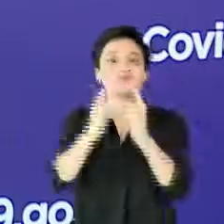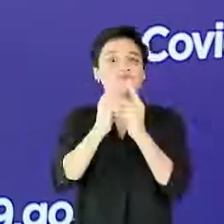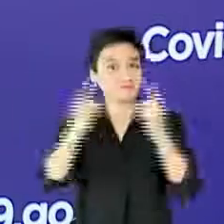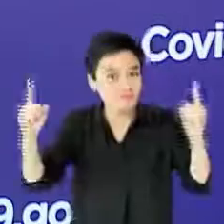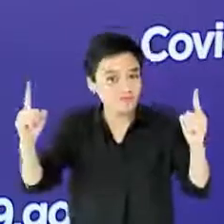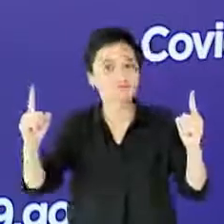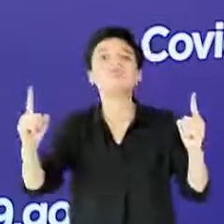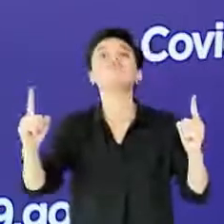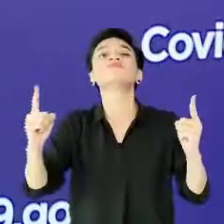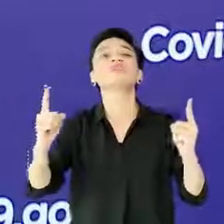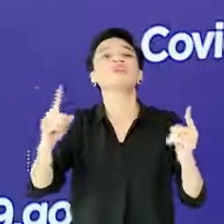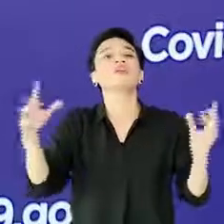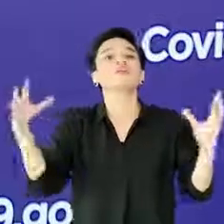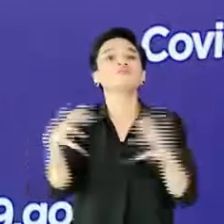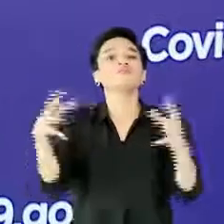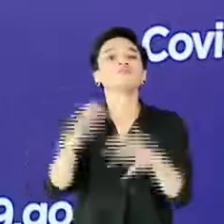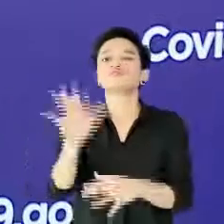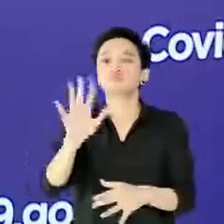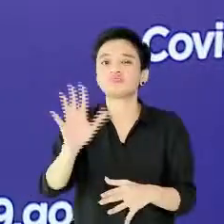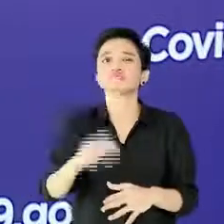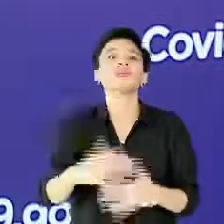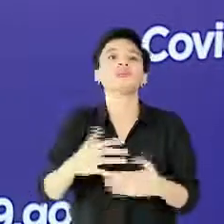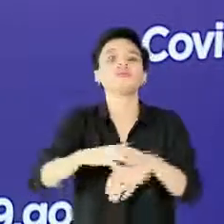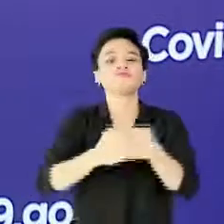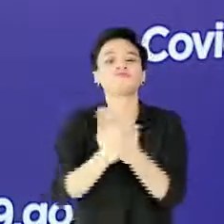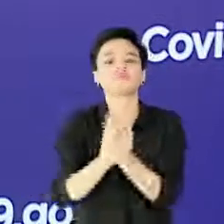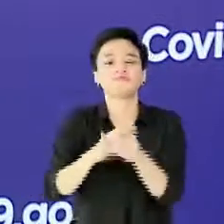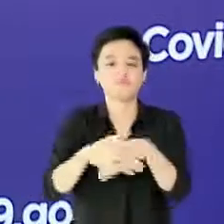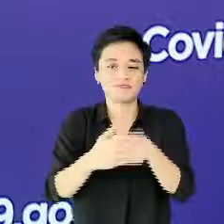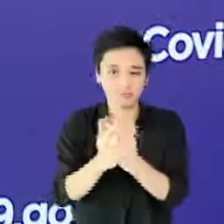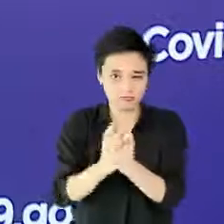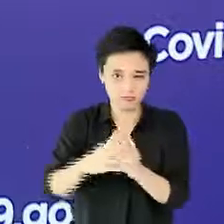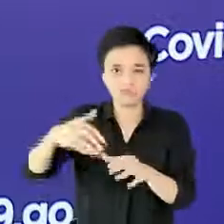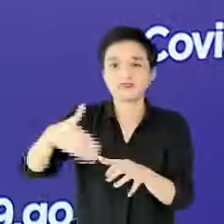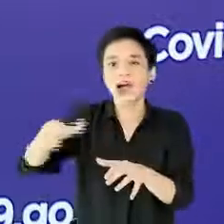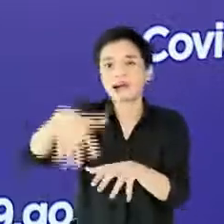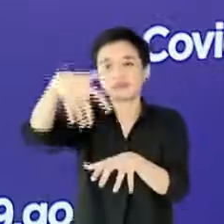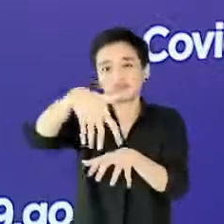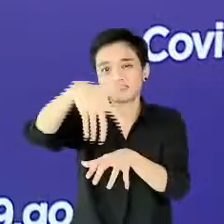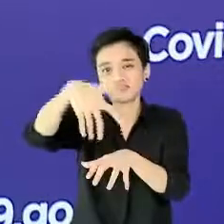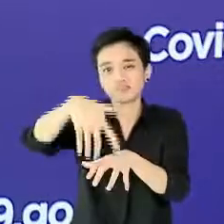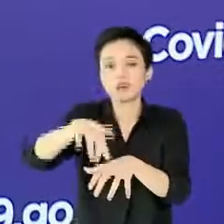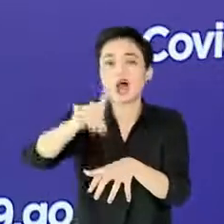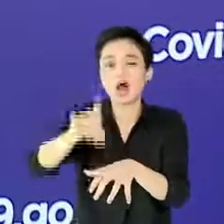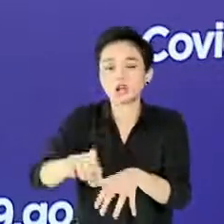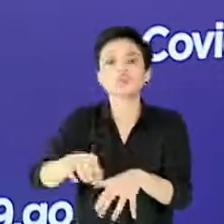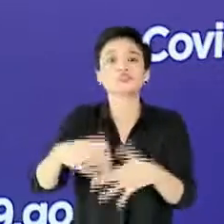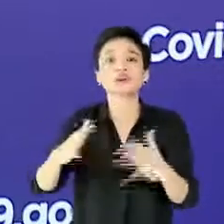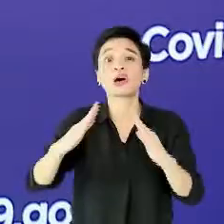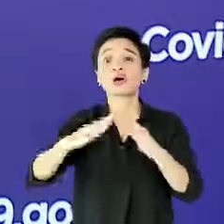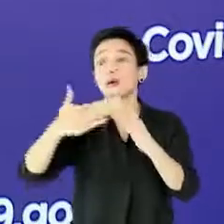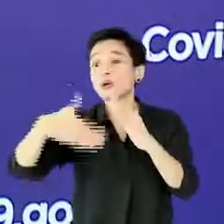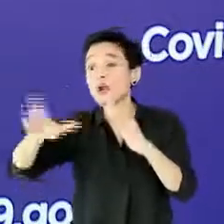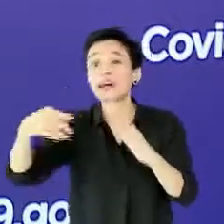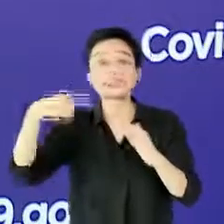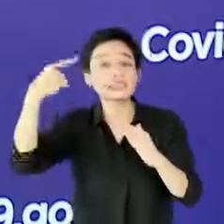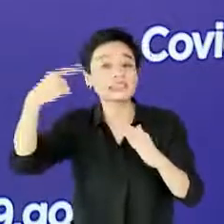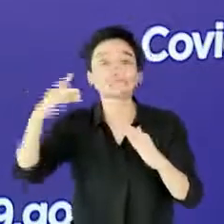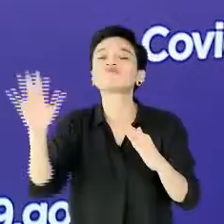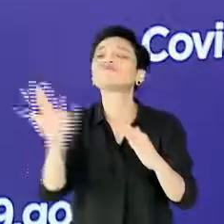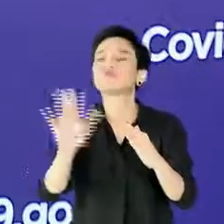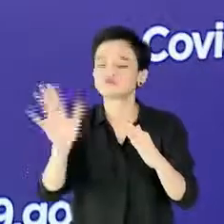menghindari kerumunan yang ketiga mencuci tangan menggunakan sabun dengan air yang mengalir dan yang keempat mengurangi kegiatan di luar rumah